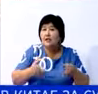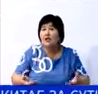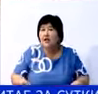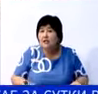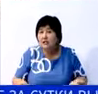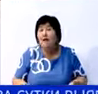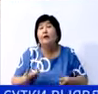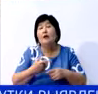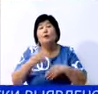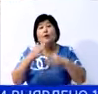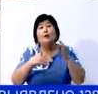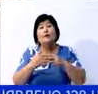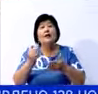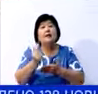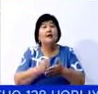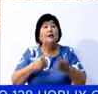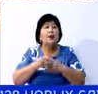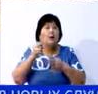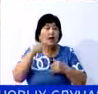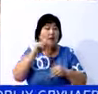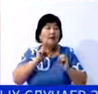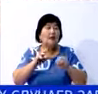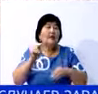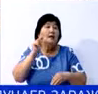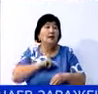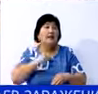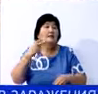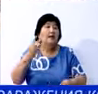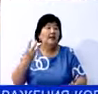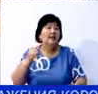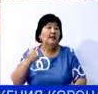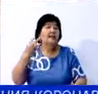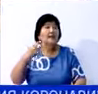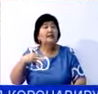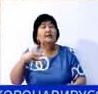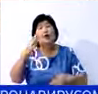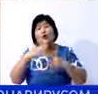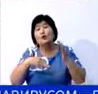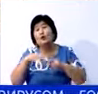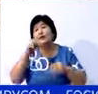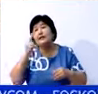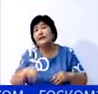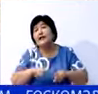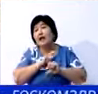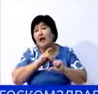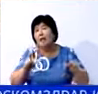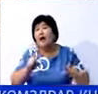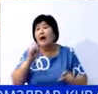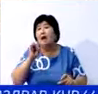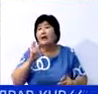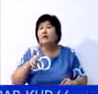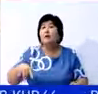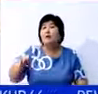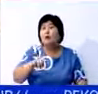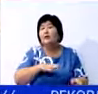Темпы строительства сохранены. До конца года будут сданы в эксплуатацию 22 из 30 строящихся социальных объектов. В Аральском